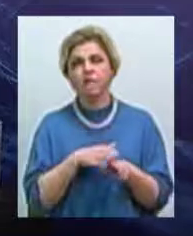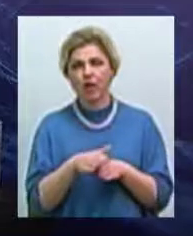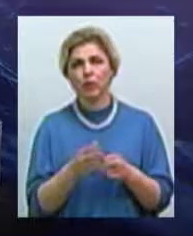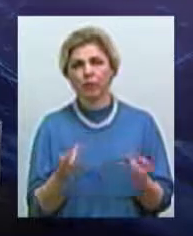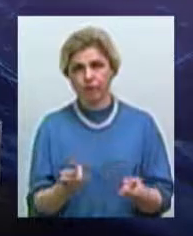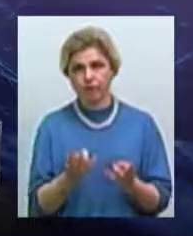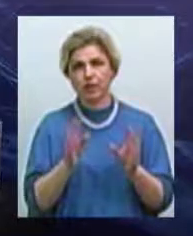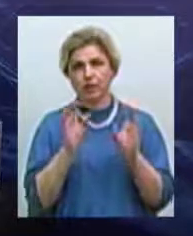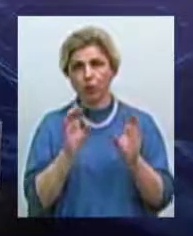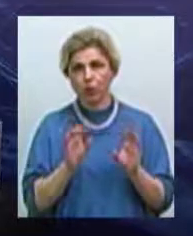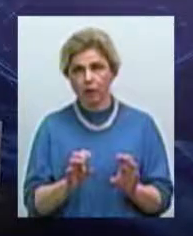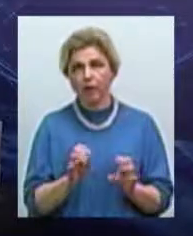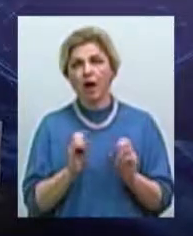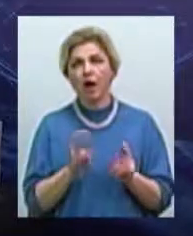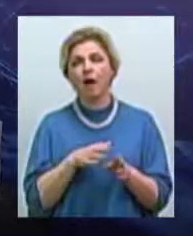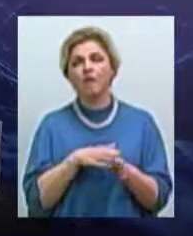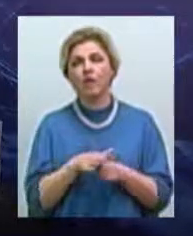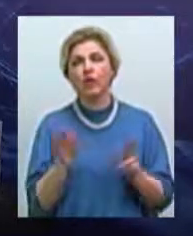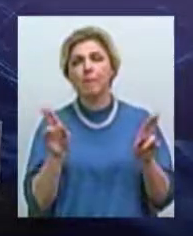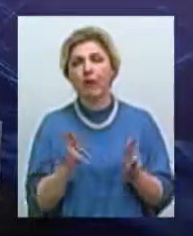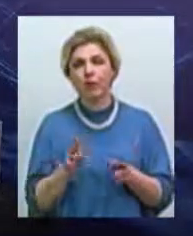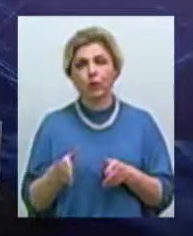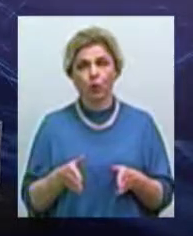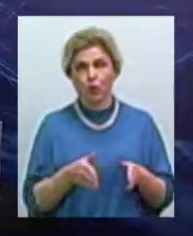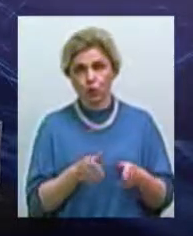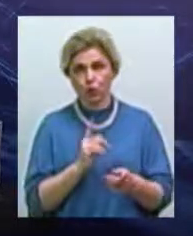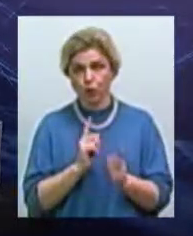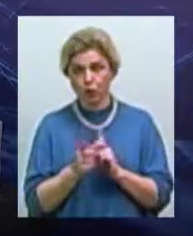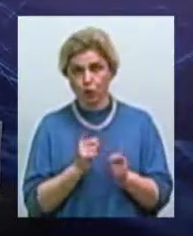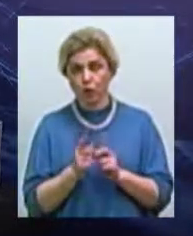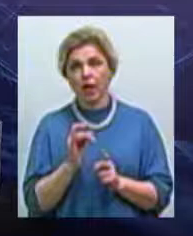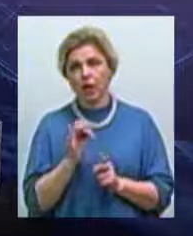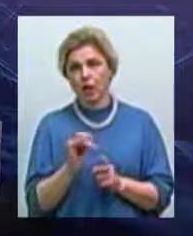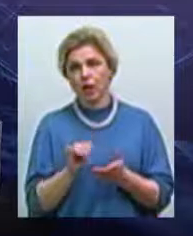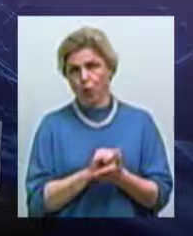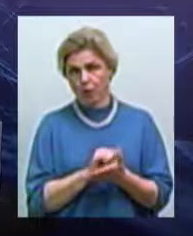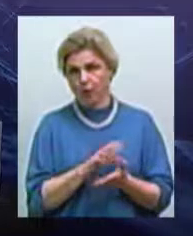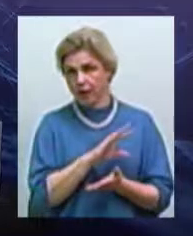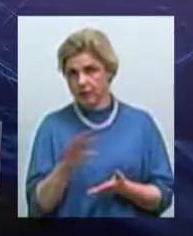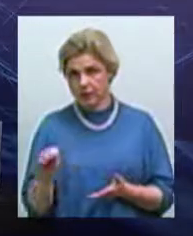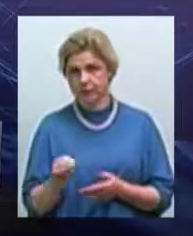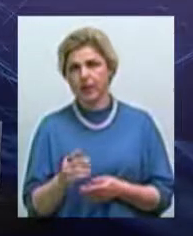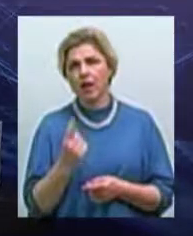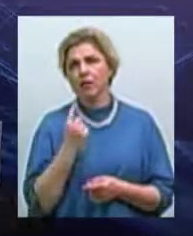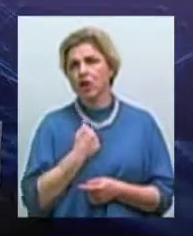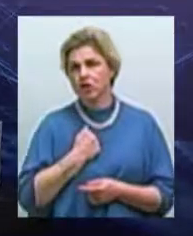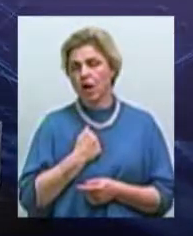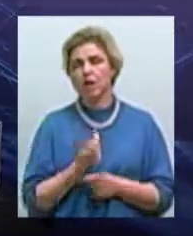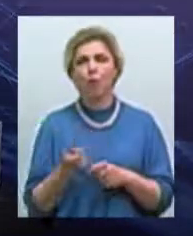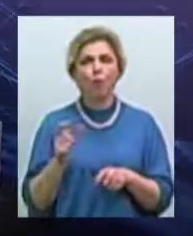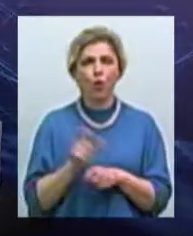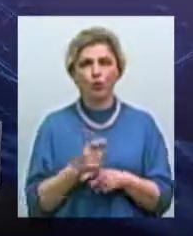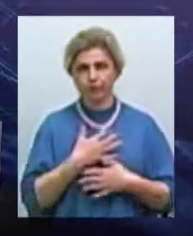як вони дотримуються правил дорожнього руху і всю документацію. На жаль, саме більше мене розчарувало,